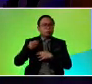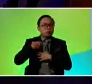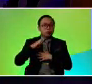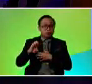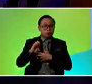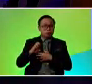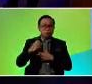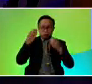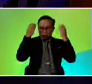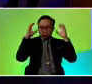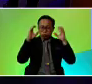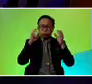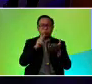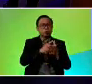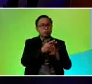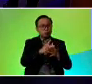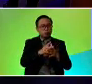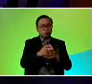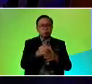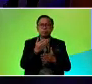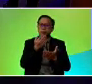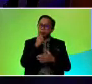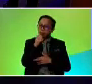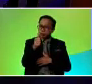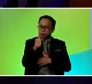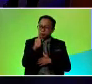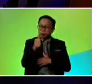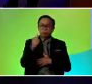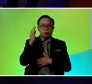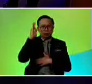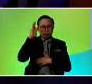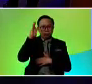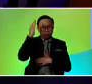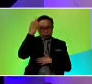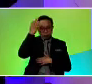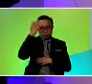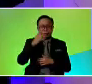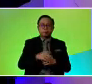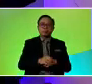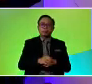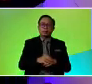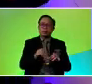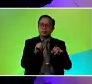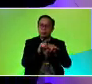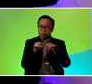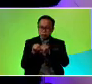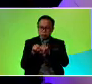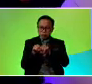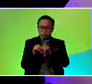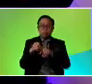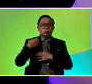saya akan fungsikan oke bagus Fikri terima kasih Oke saya akan teruskan kepada jenis jenis